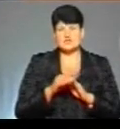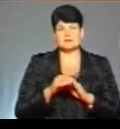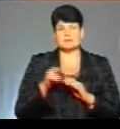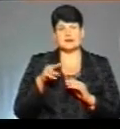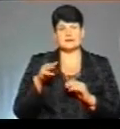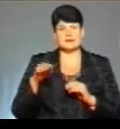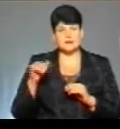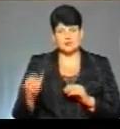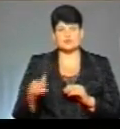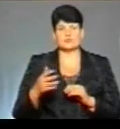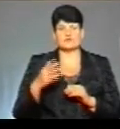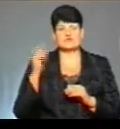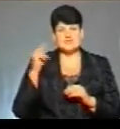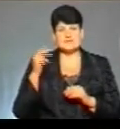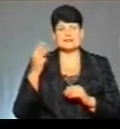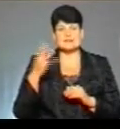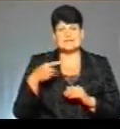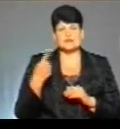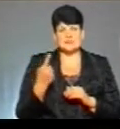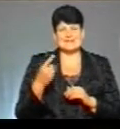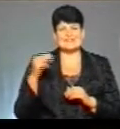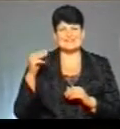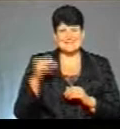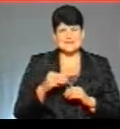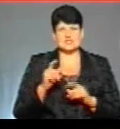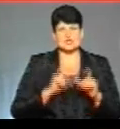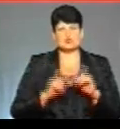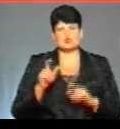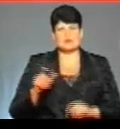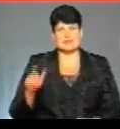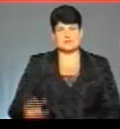коледжах навчається понад 31 тисяча студентів, повідомили керівники цих вишів.